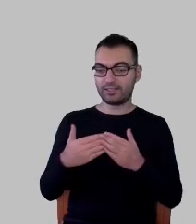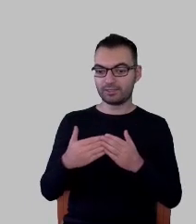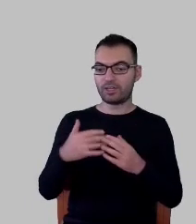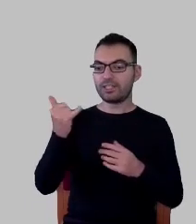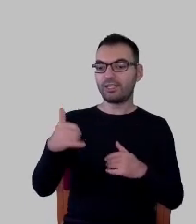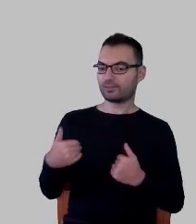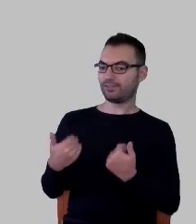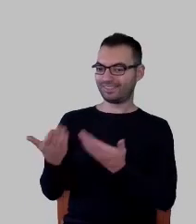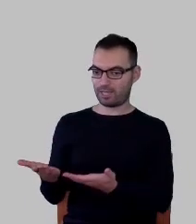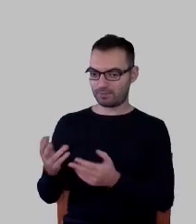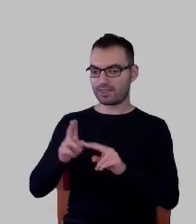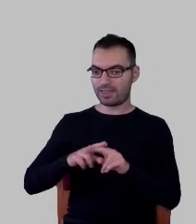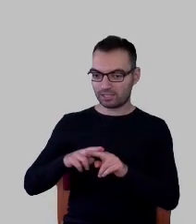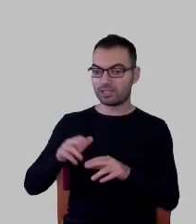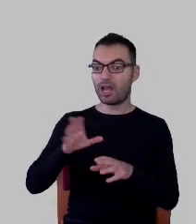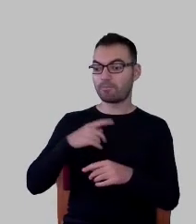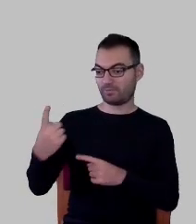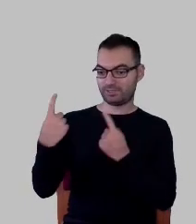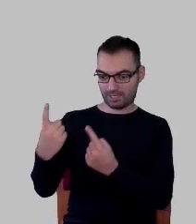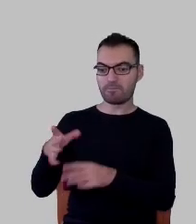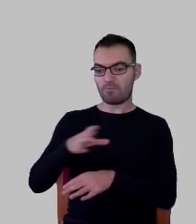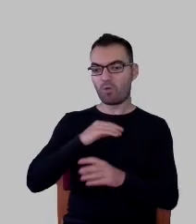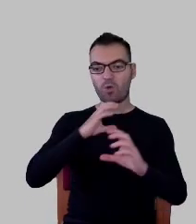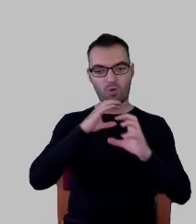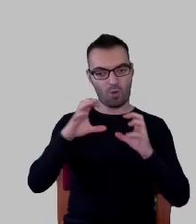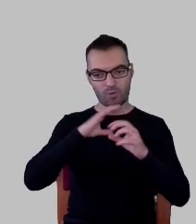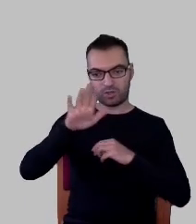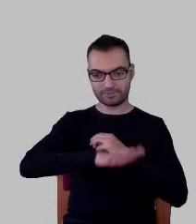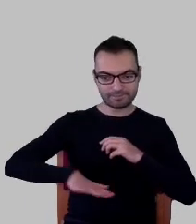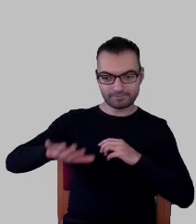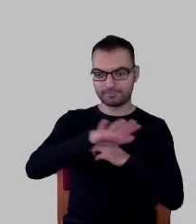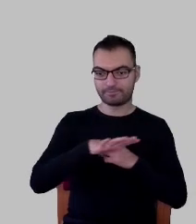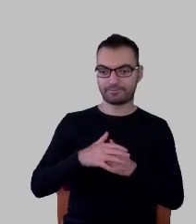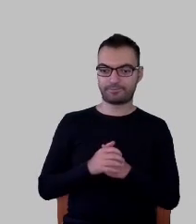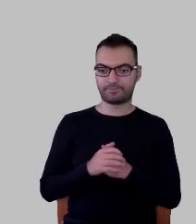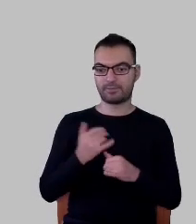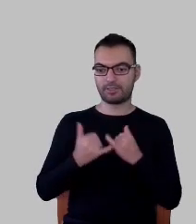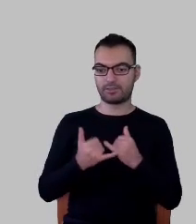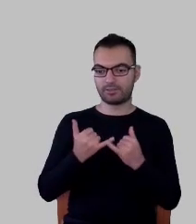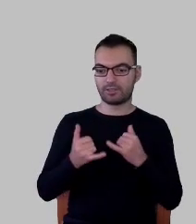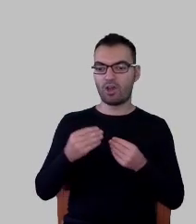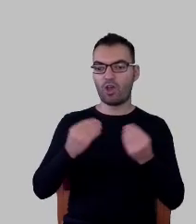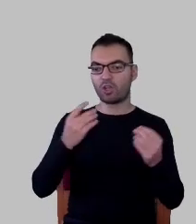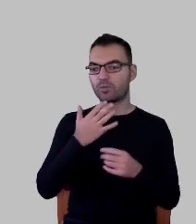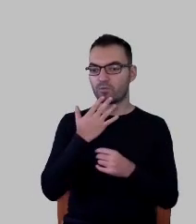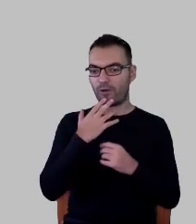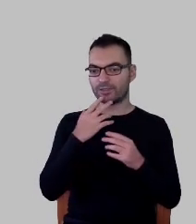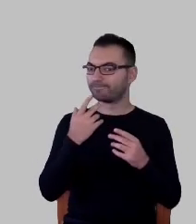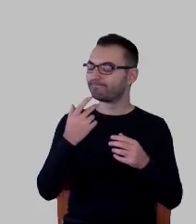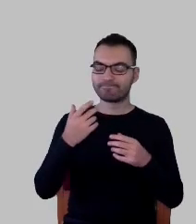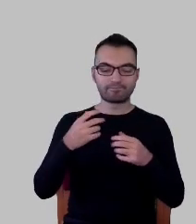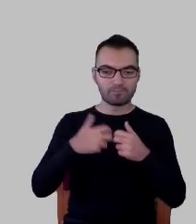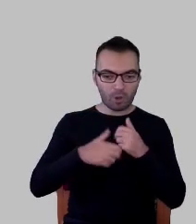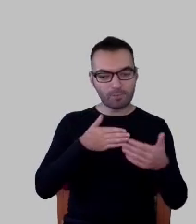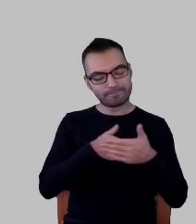wyposażenie dziecka w takie instrumenty, żeby się mogło komunikować z otoczeniem. Jeżeli ten rozwój mowy jest zaburzony lub ta mowa się